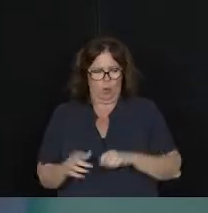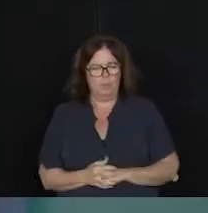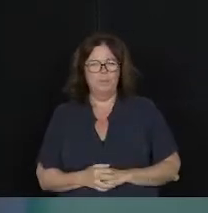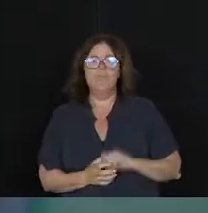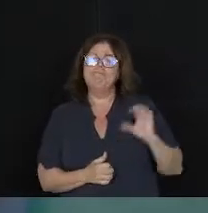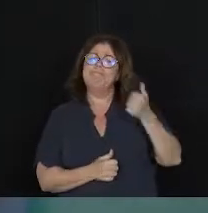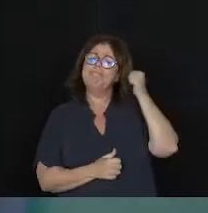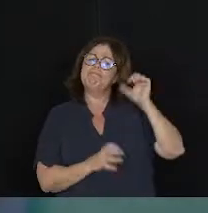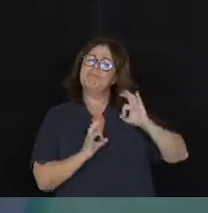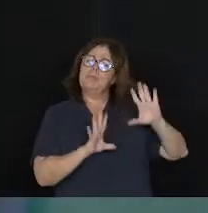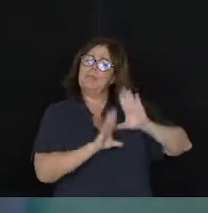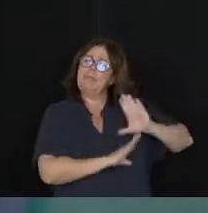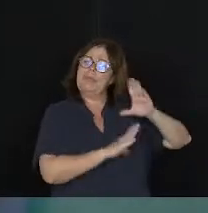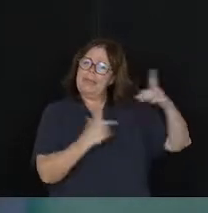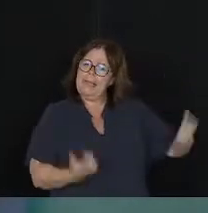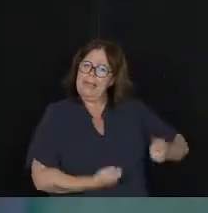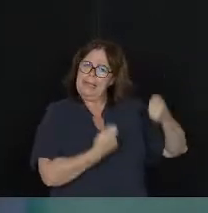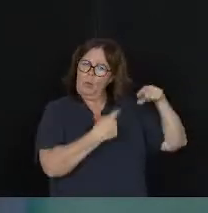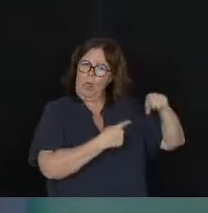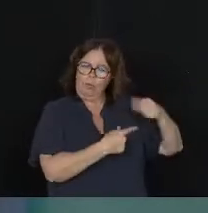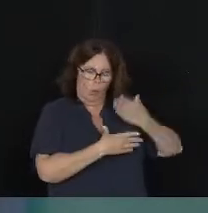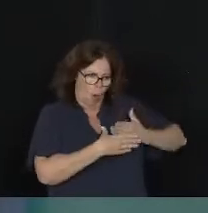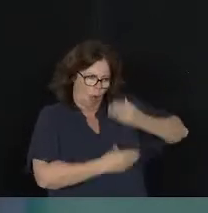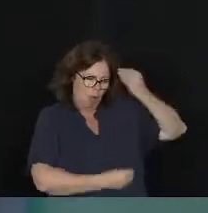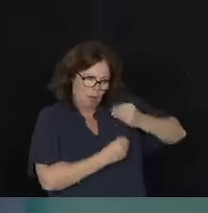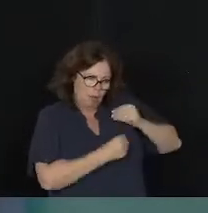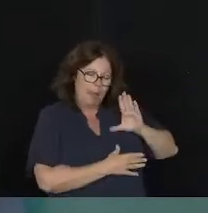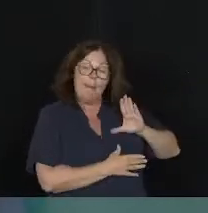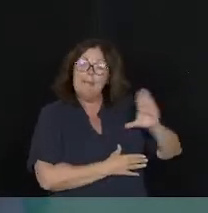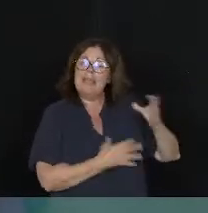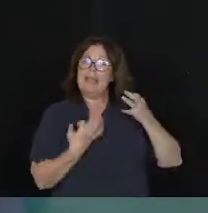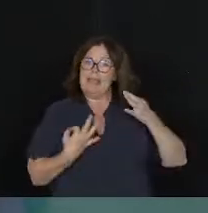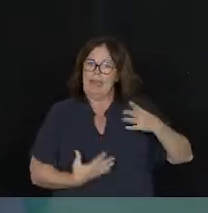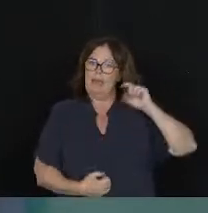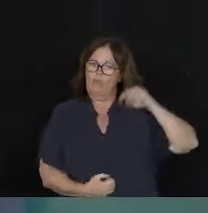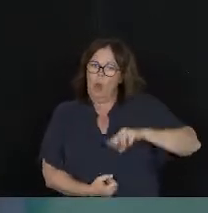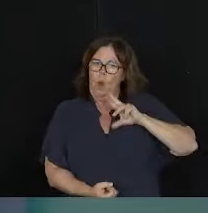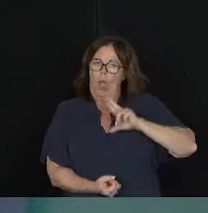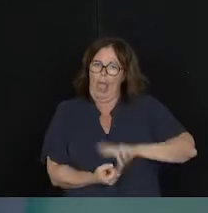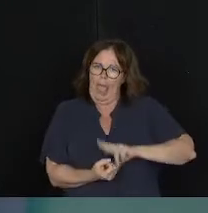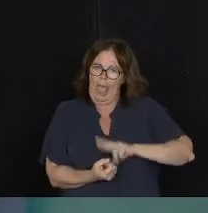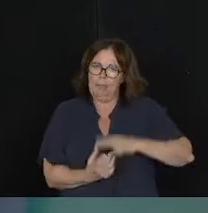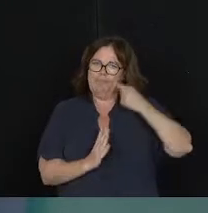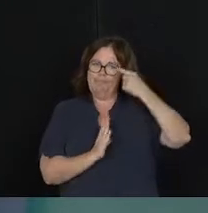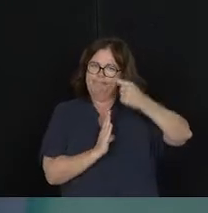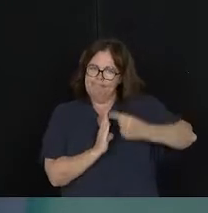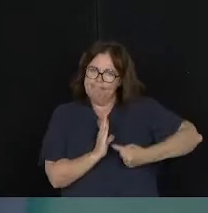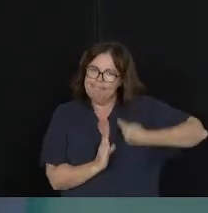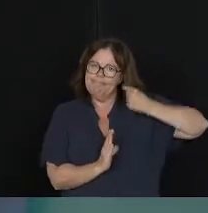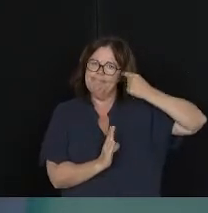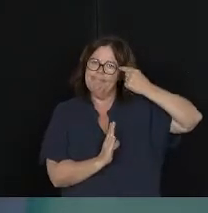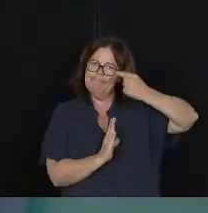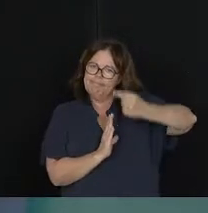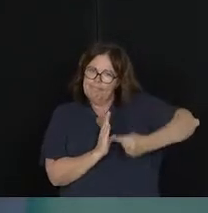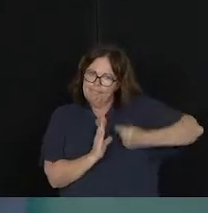l'éducation d'abord, le temps de l'éducation et de l'apprentissage est un temps régulier, routinier et